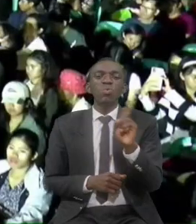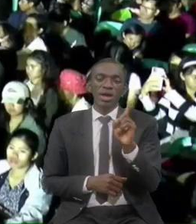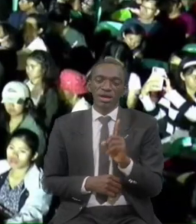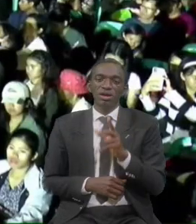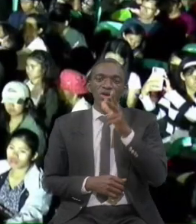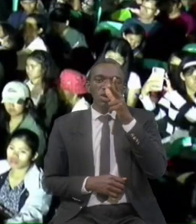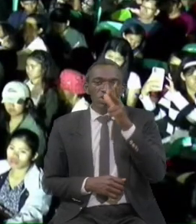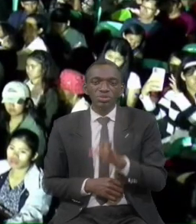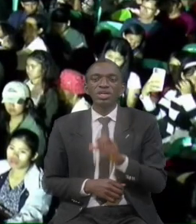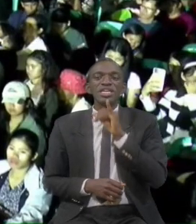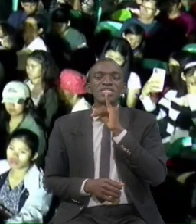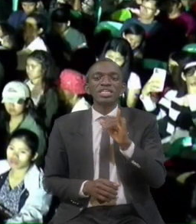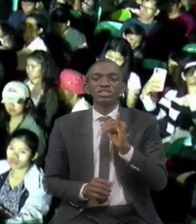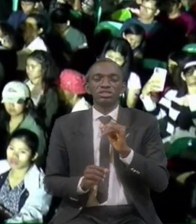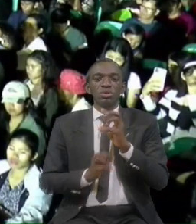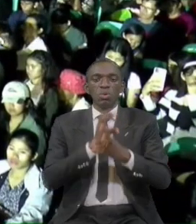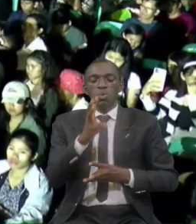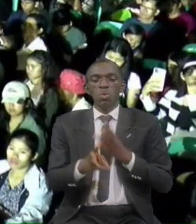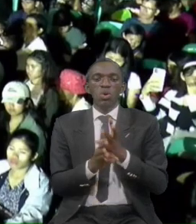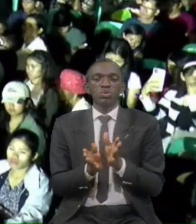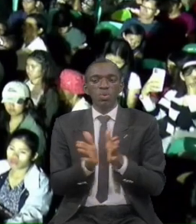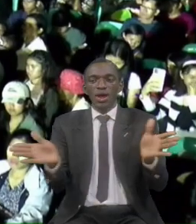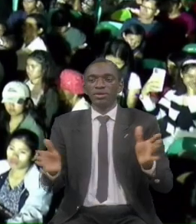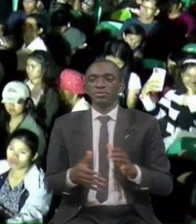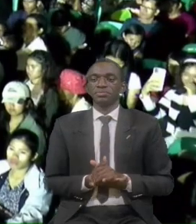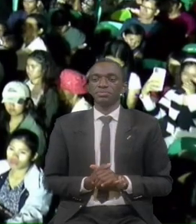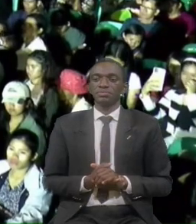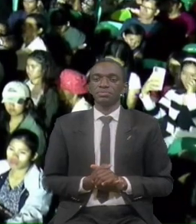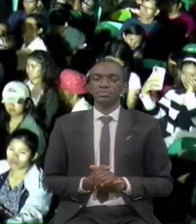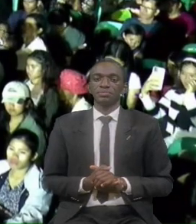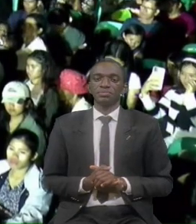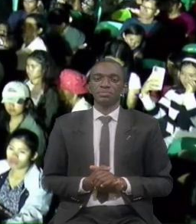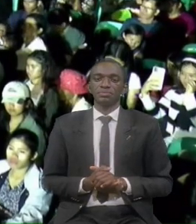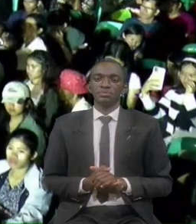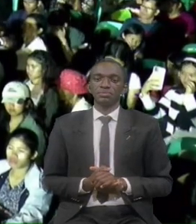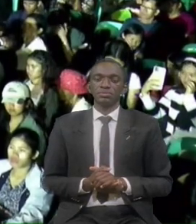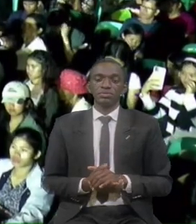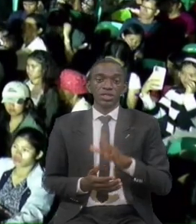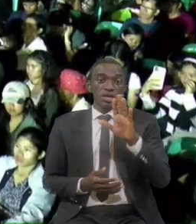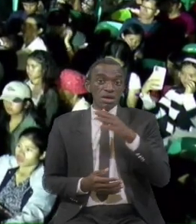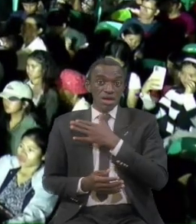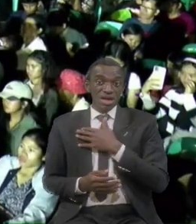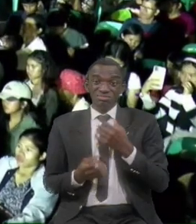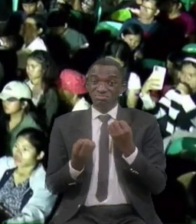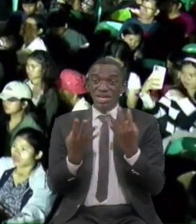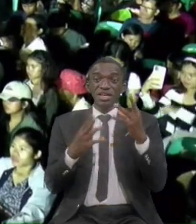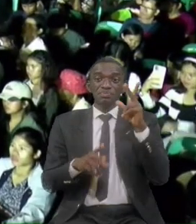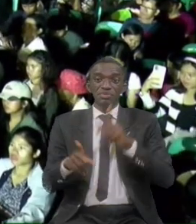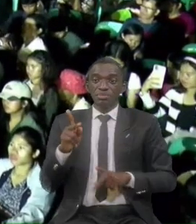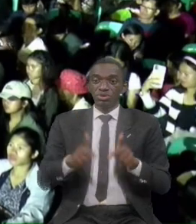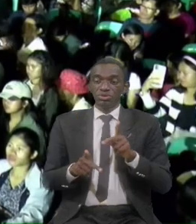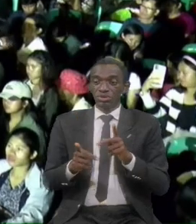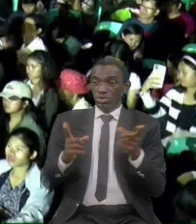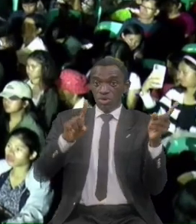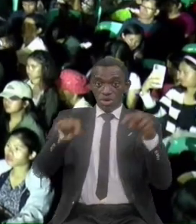ang pagkahilabtanon sa diliyaha, tibuok kalibutan na hitabo ni. And many people come to control us. Daghan mga tao